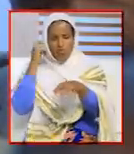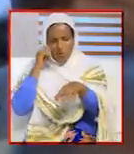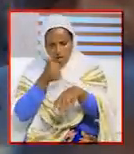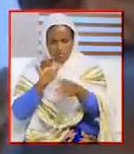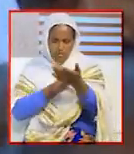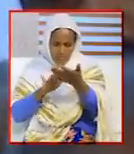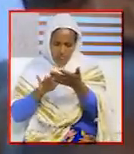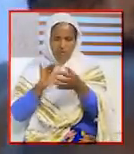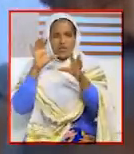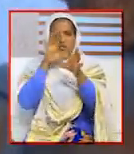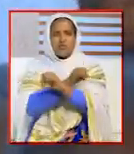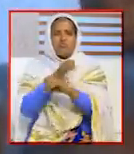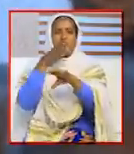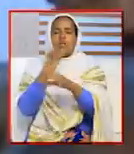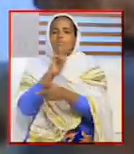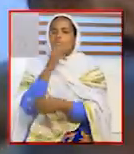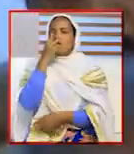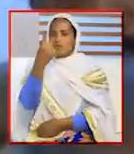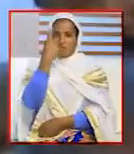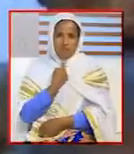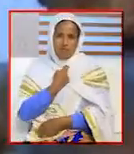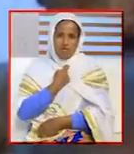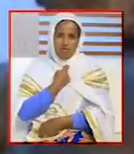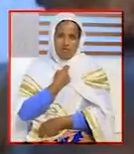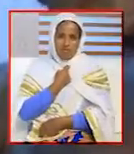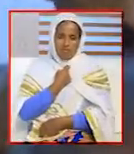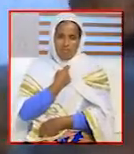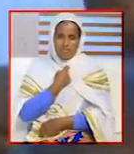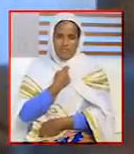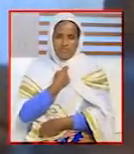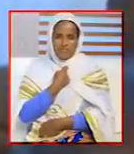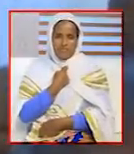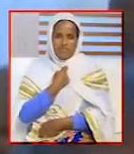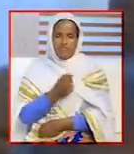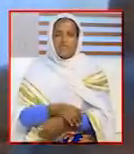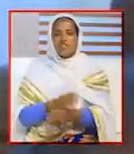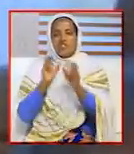አሁንም አጠናለሁ፣ ሁልጊዜ አጠናለሁ። እሺ ጥናት ከጨረስኩ በኋላ ምን ልይ አለኝ። እሺ